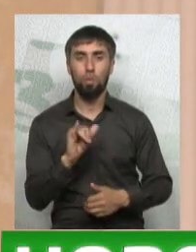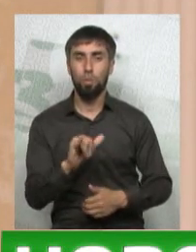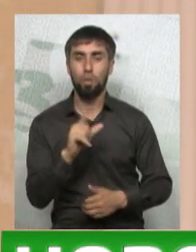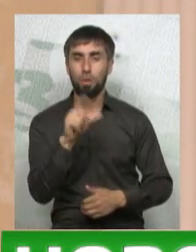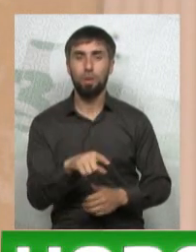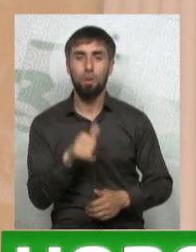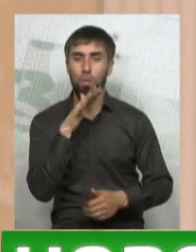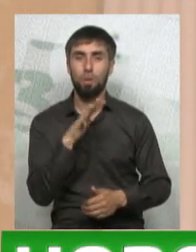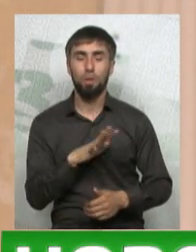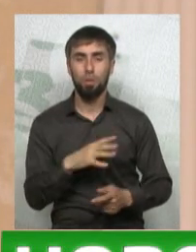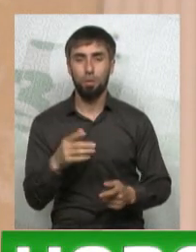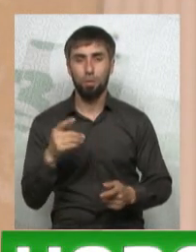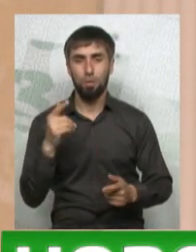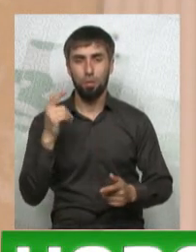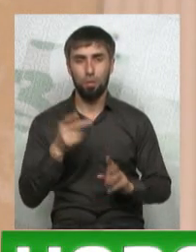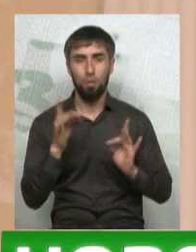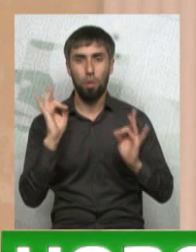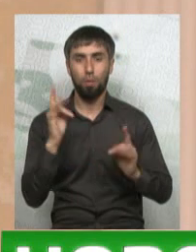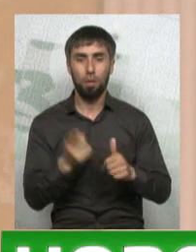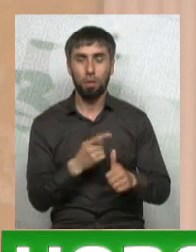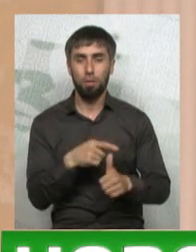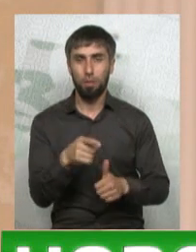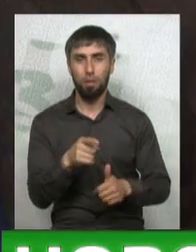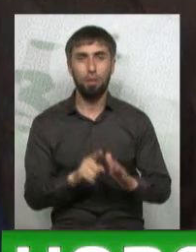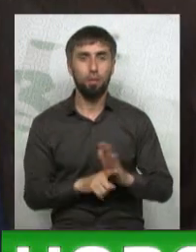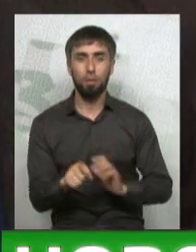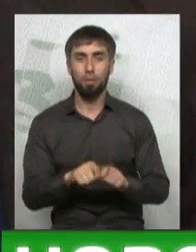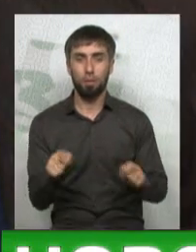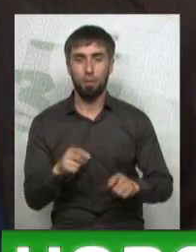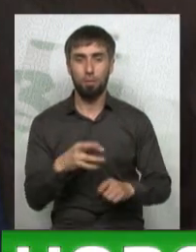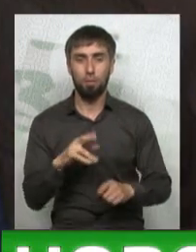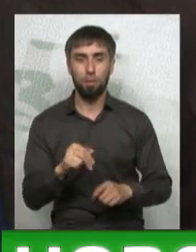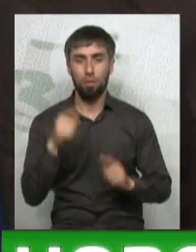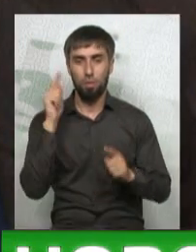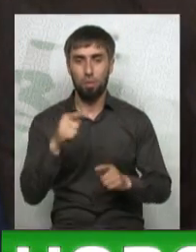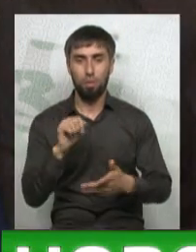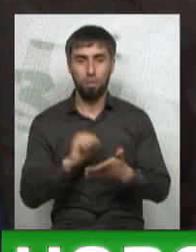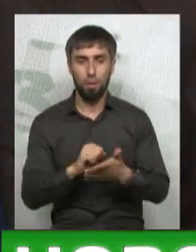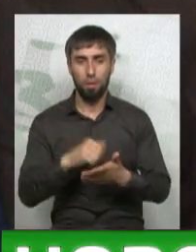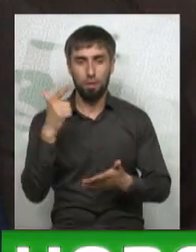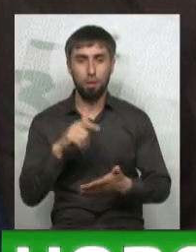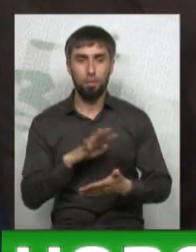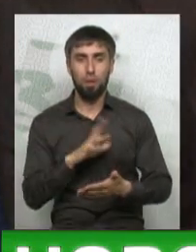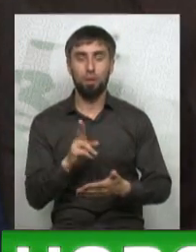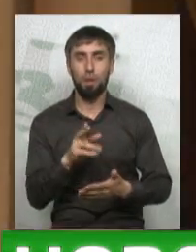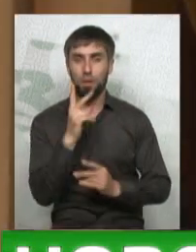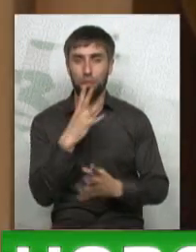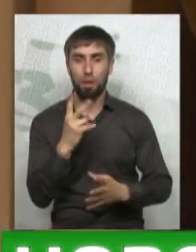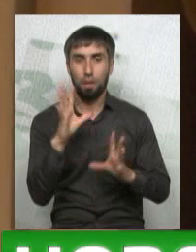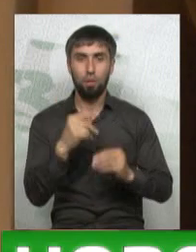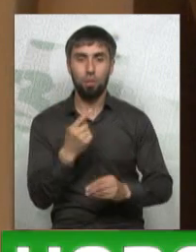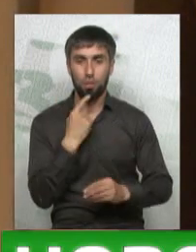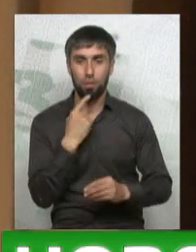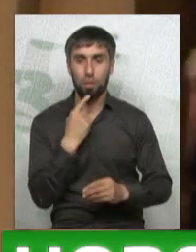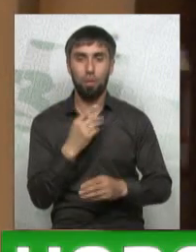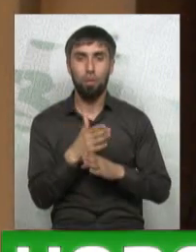истоков вот таких громких имен стояла национальная библиотека. Почетными грамотами и дипломами отметили тех, кто, несмотря на все